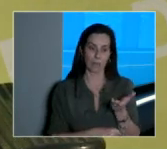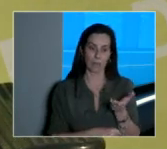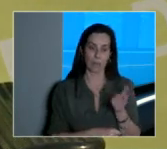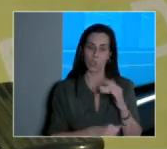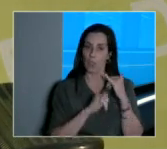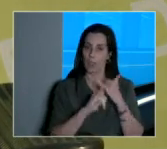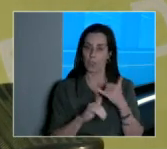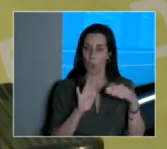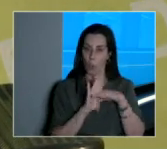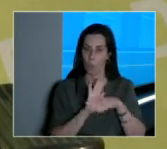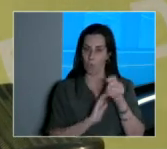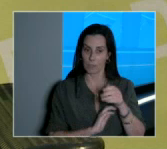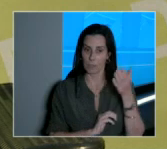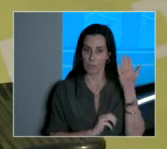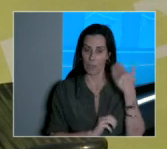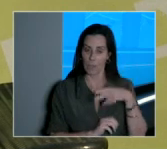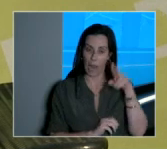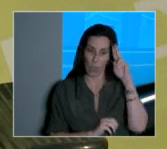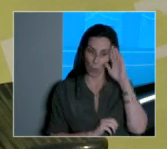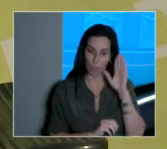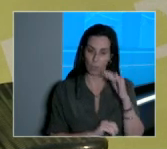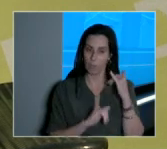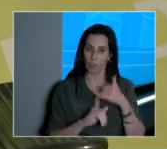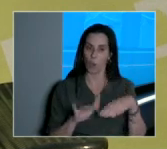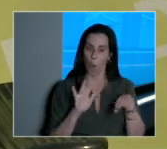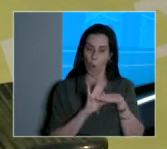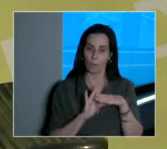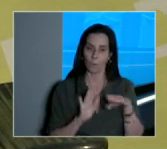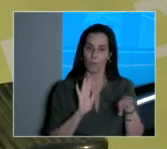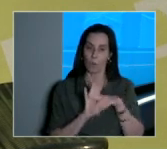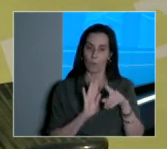שהביא את החוקים האלה לכנסת היה הליכוד. הם הביאו את החוקים האלה